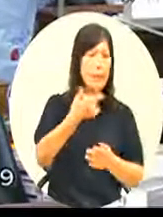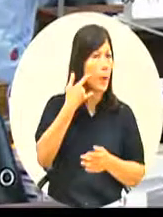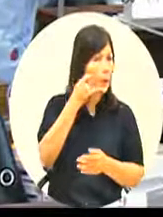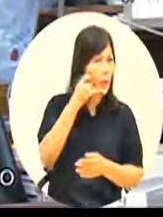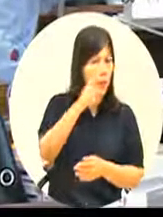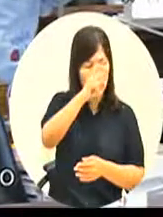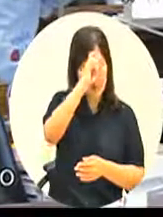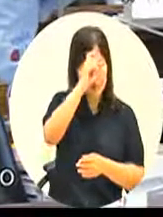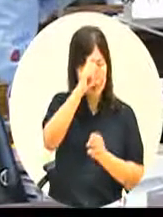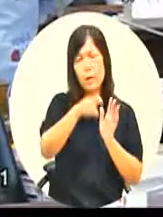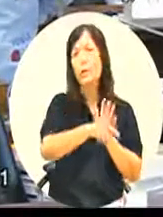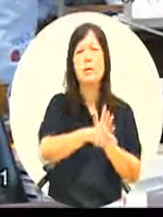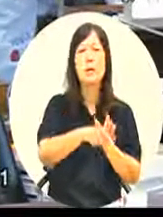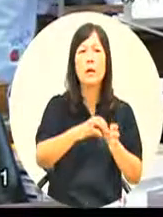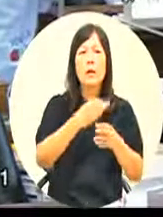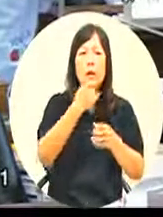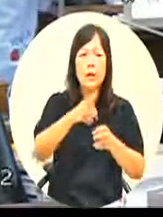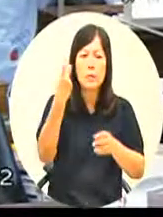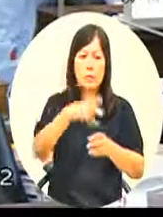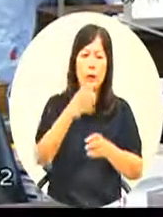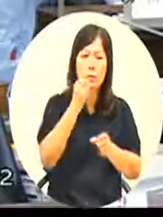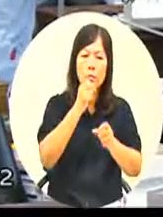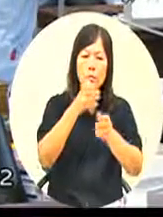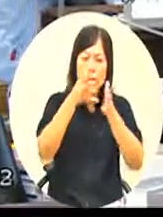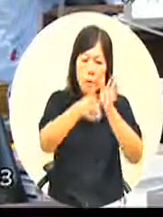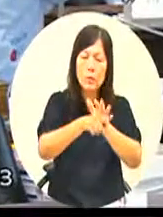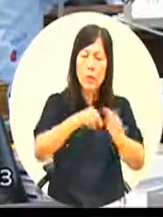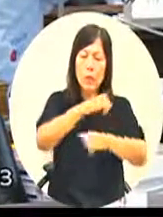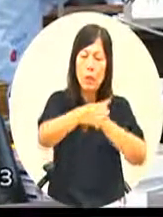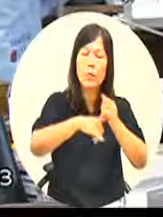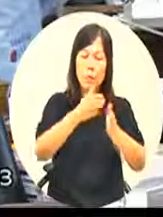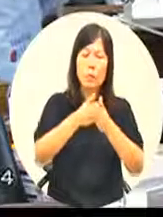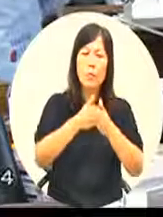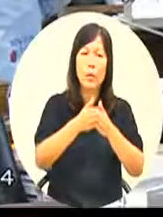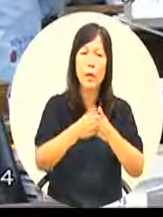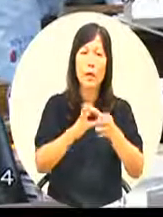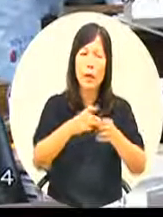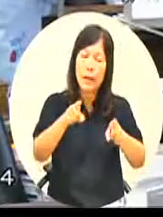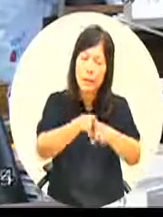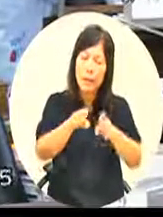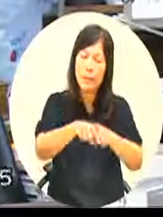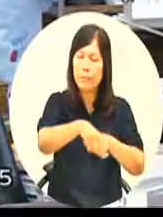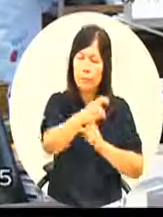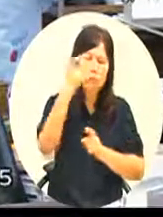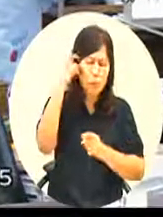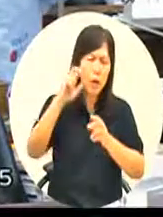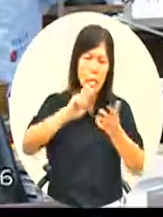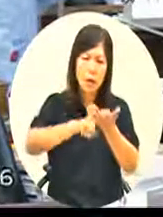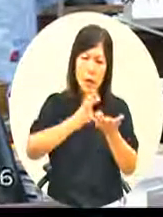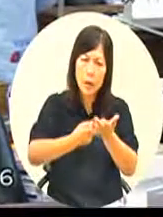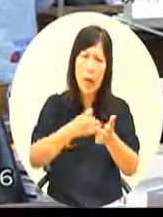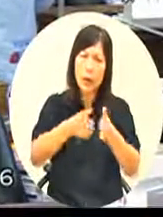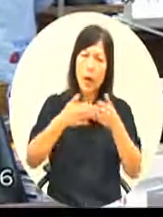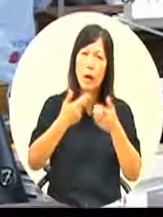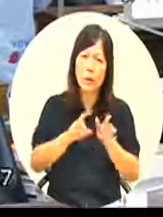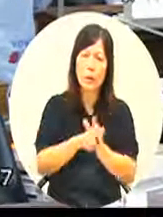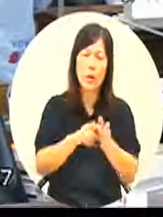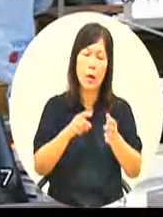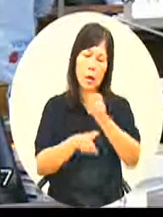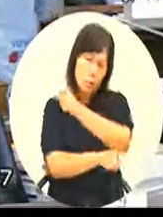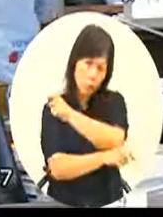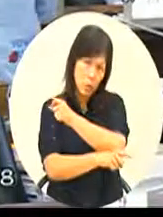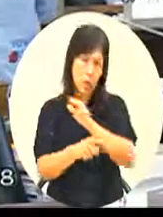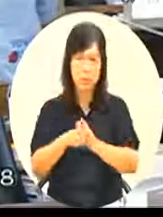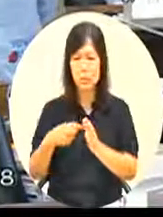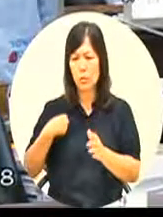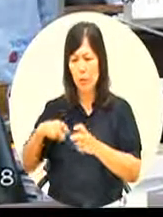来从事这样的一个证明的一个活动。好，也许名义到底怎样，到底要不要改名字，其实最后的结果，我跟乔